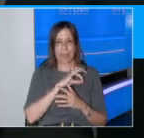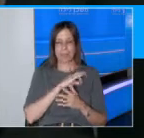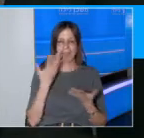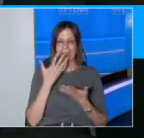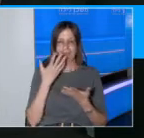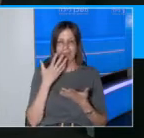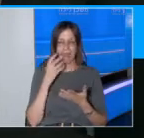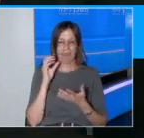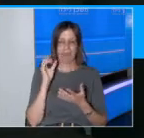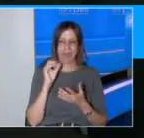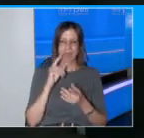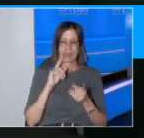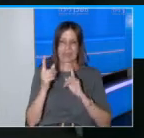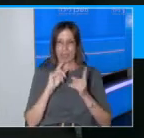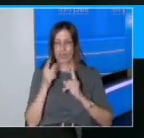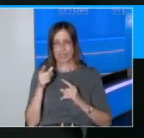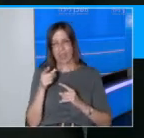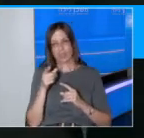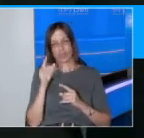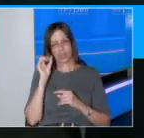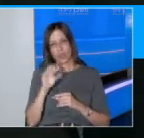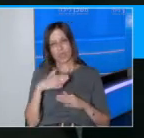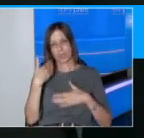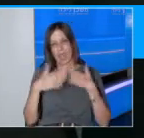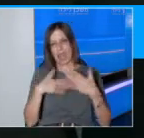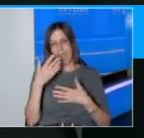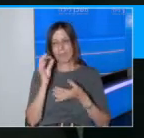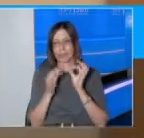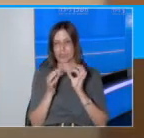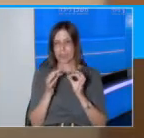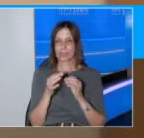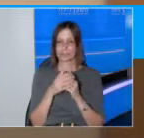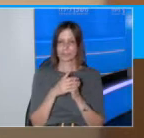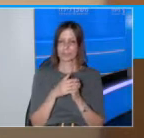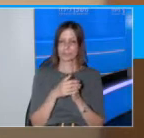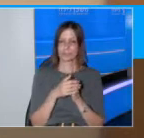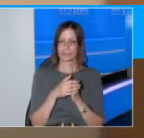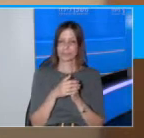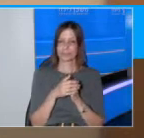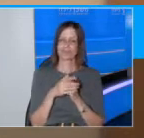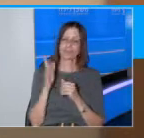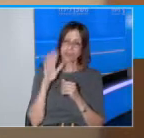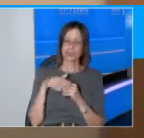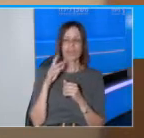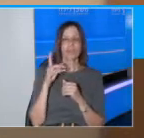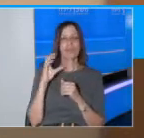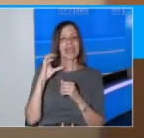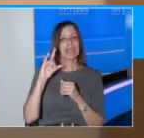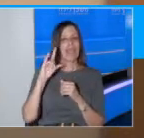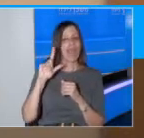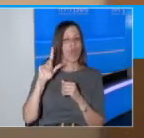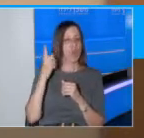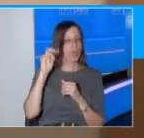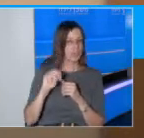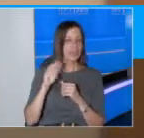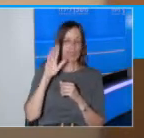התכתובות האלו תורמות למהלך המשפט? אני אוסיף גם, היה תכתובות של כחלון ושל הדובר של כחלון בעצם, ואתמול